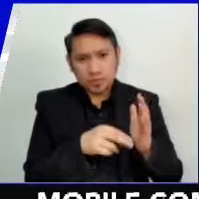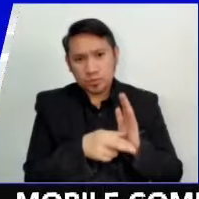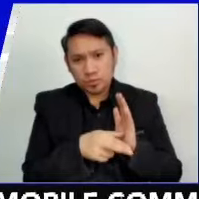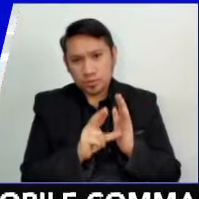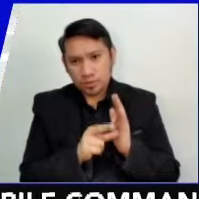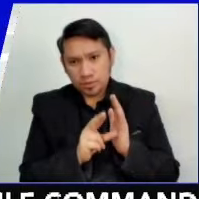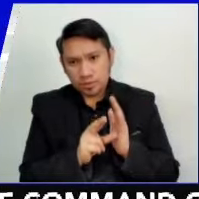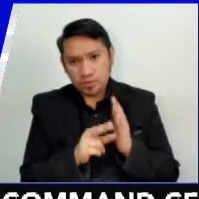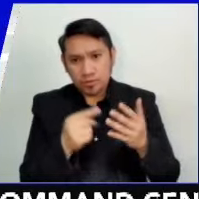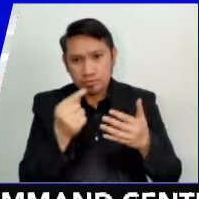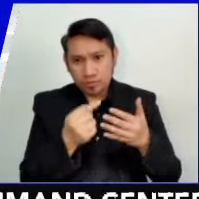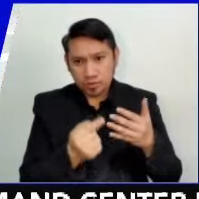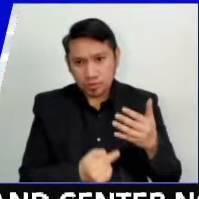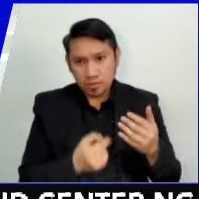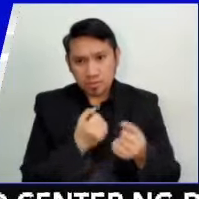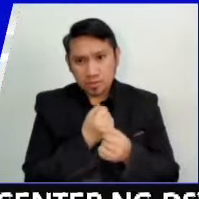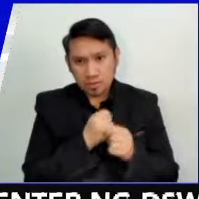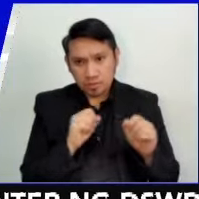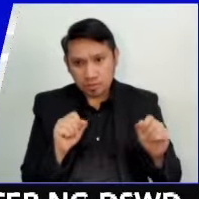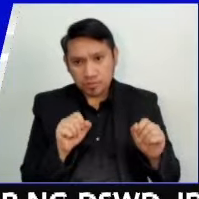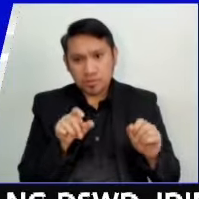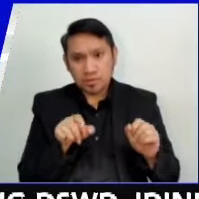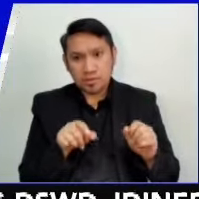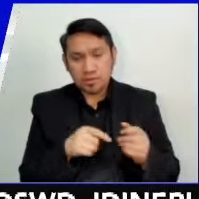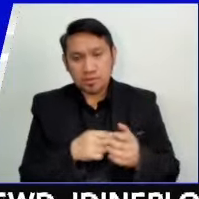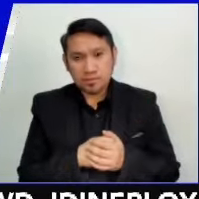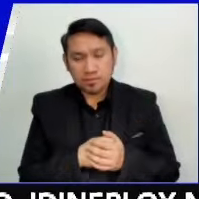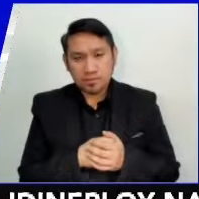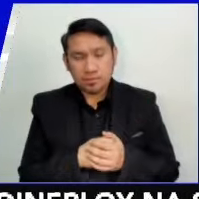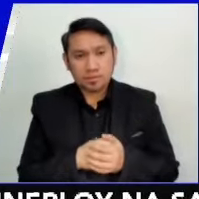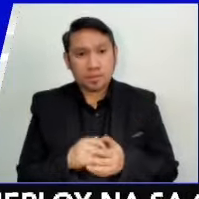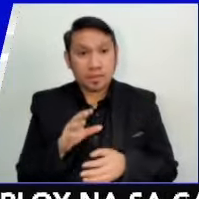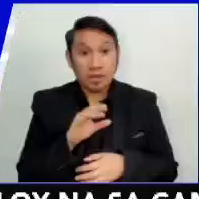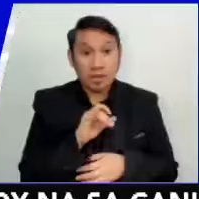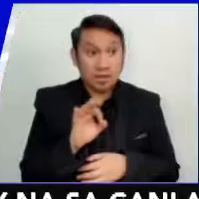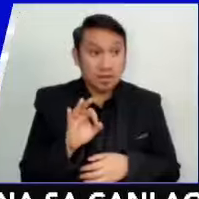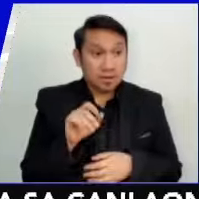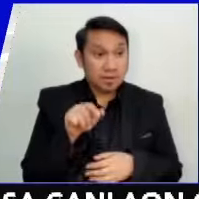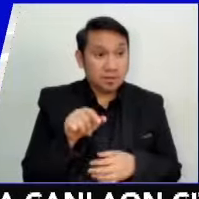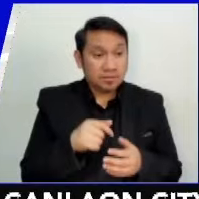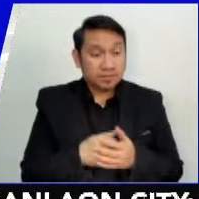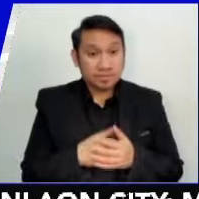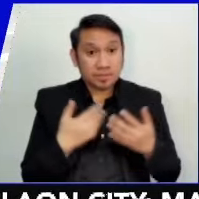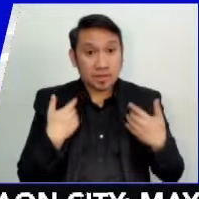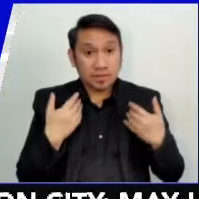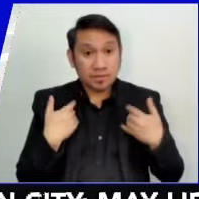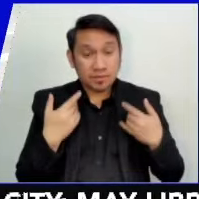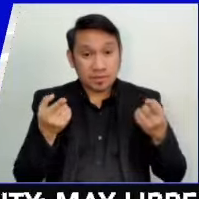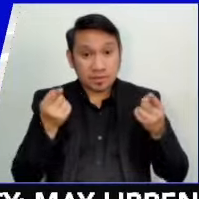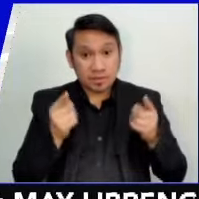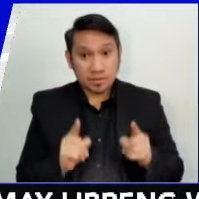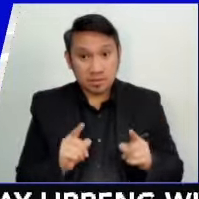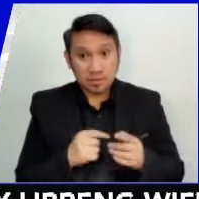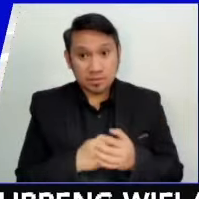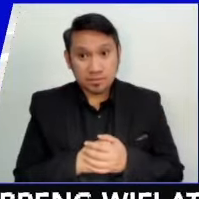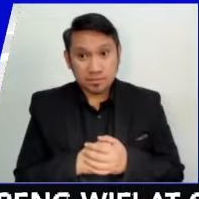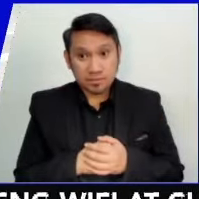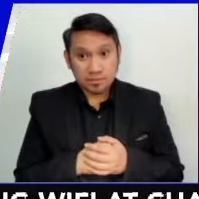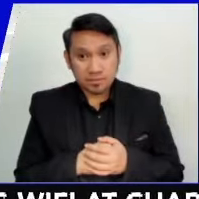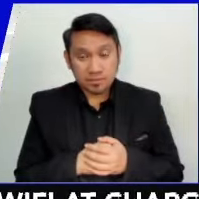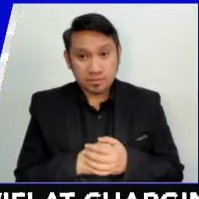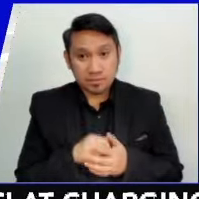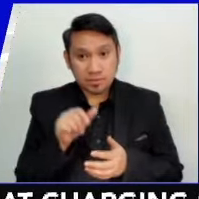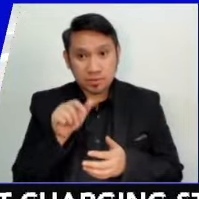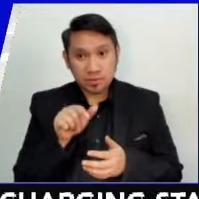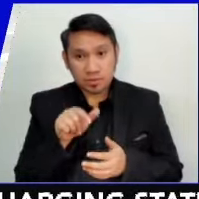safety reaction time para kung sakaling merong mga insidente ay hindi mailagay sa lumalag ng